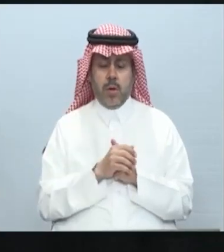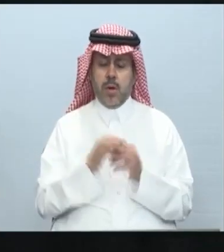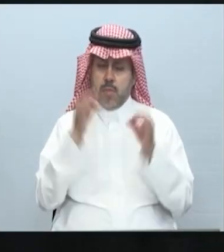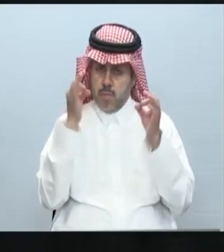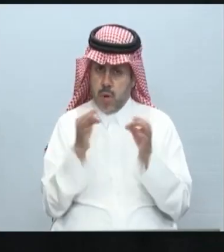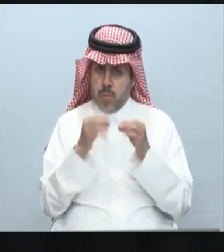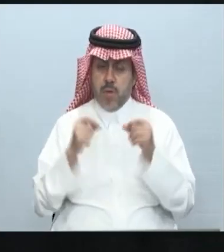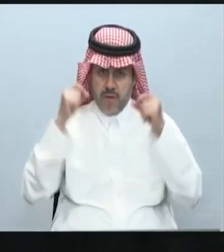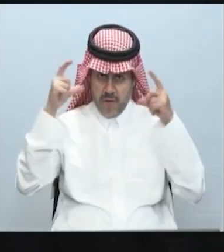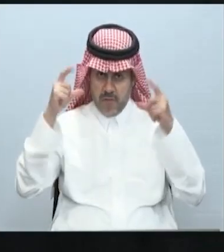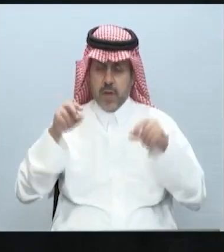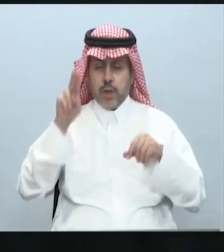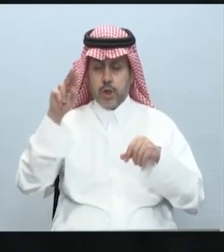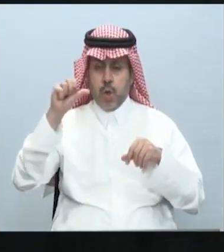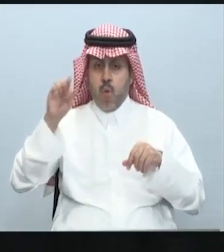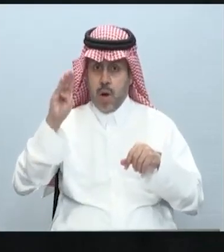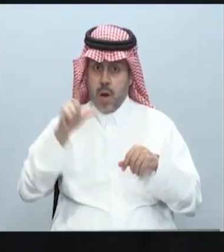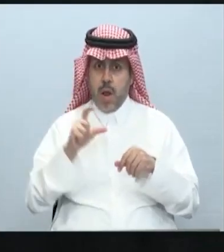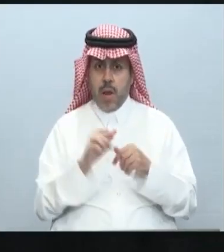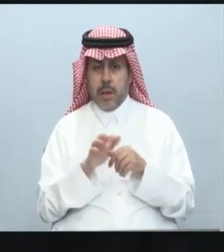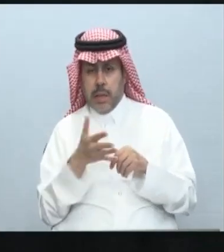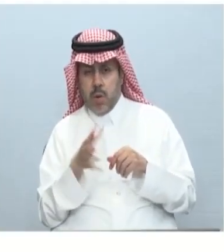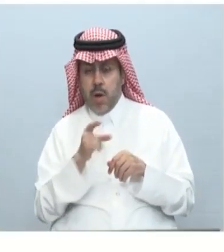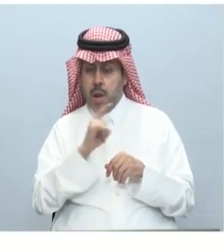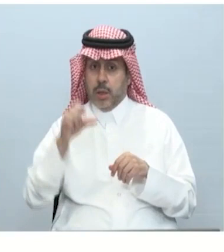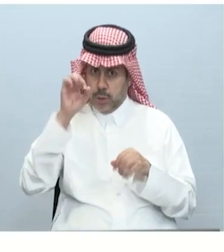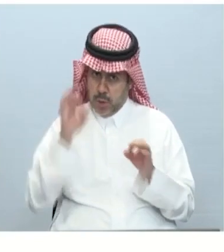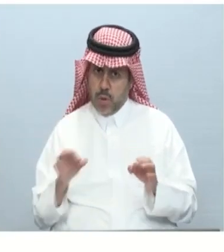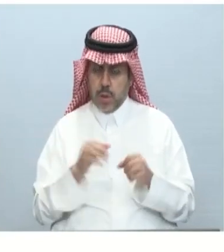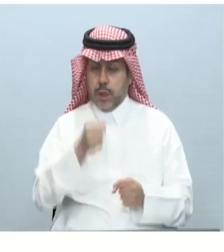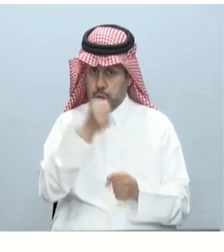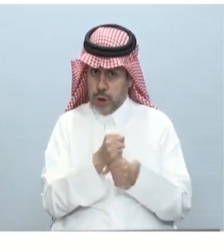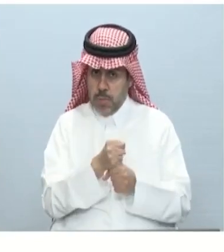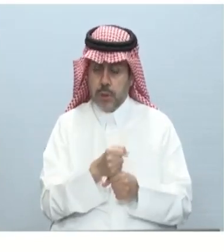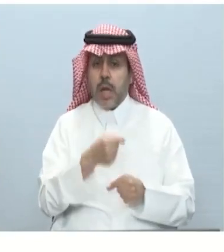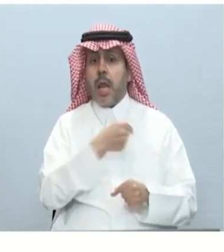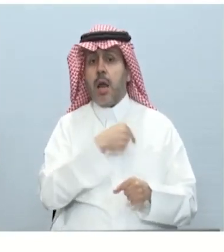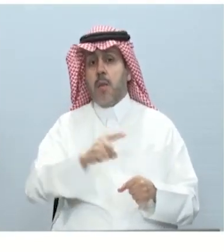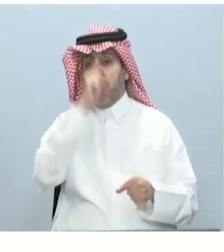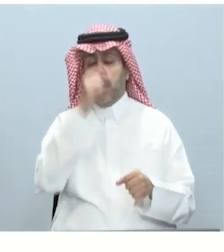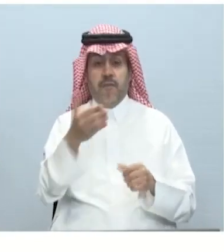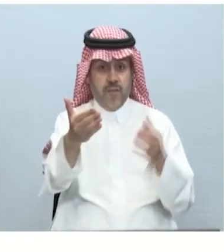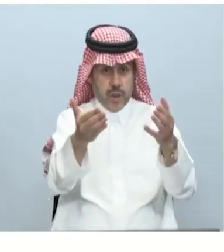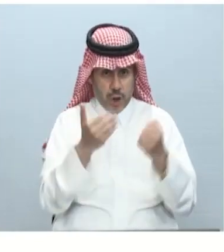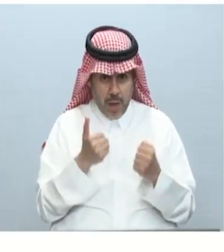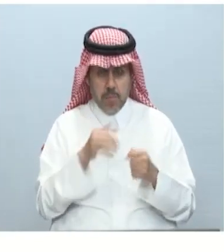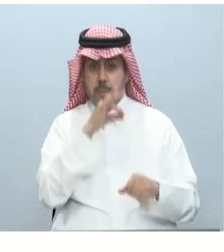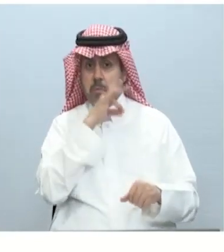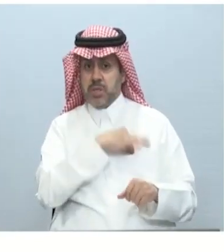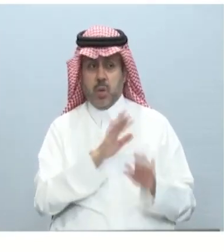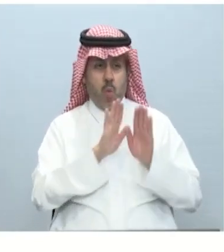توكلا حقيقه اعتماد القلب على الله في جلب المصالح ودفع